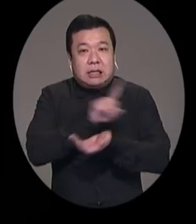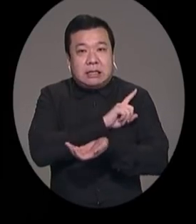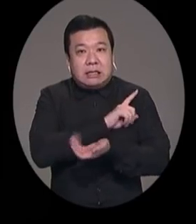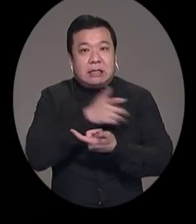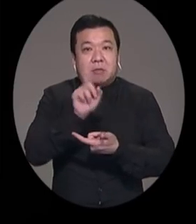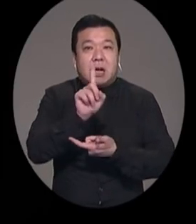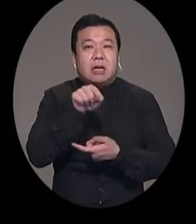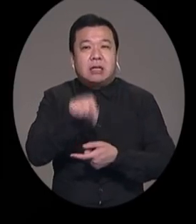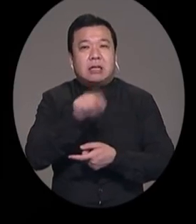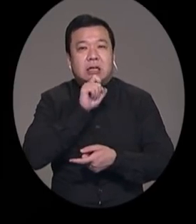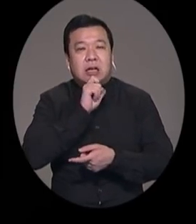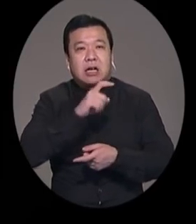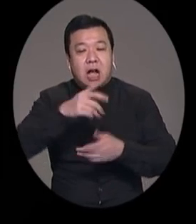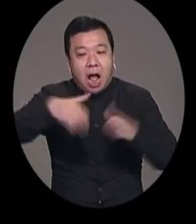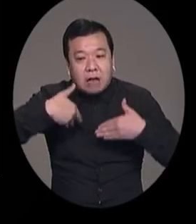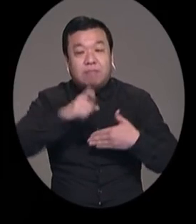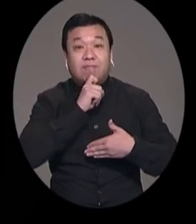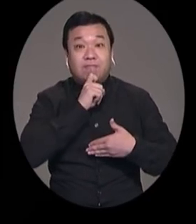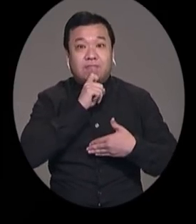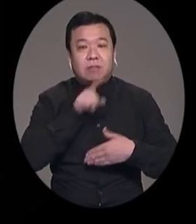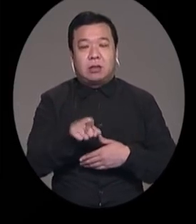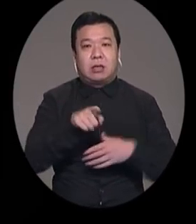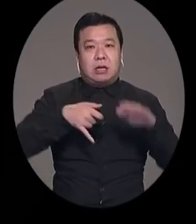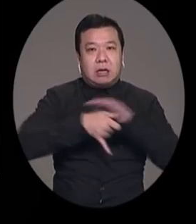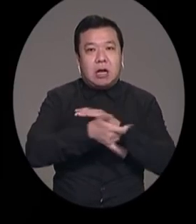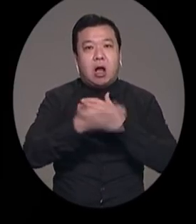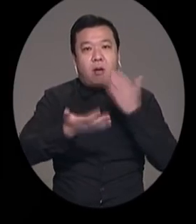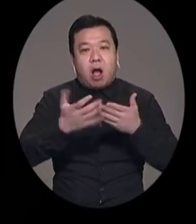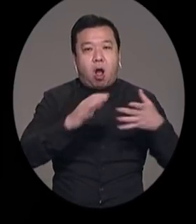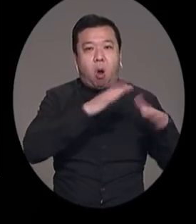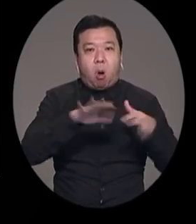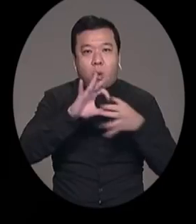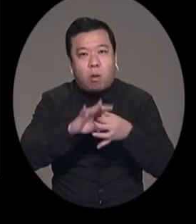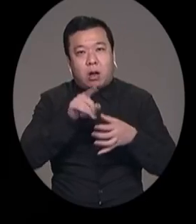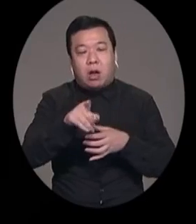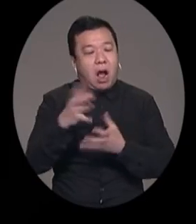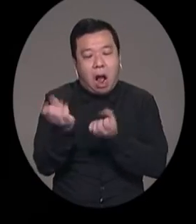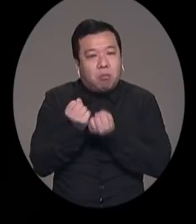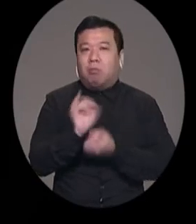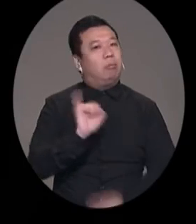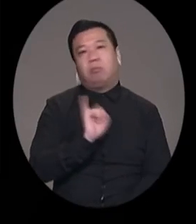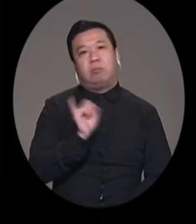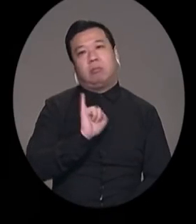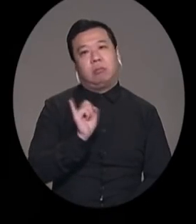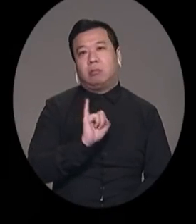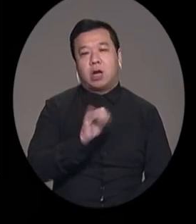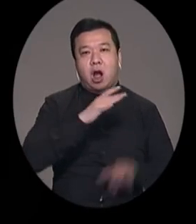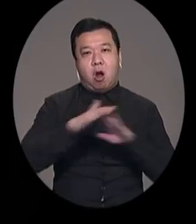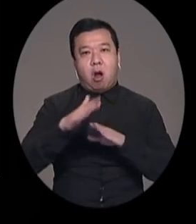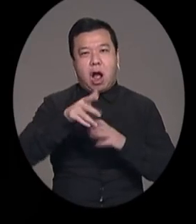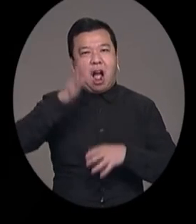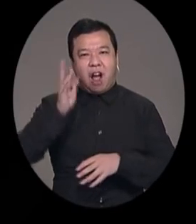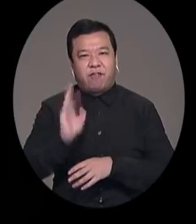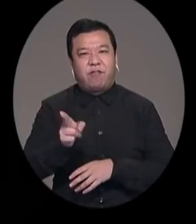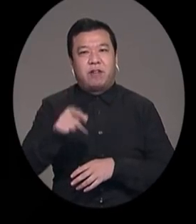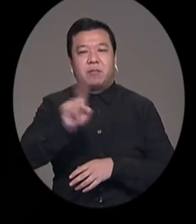供款待令到自己有回饋責任，咁入境同海關人員唔應該接受有關嘅款待。海關訓